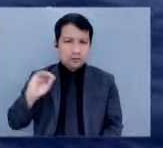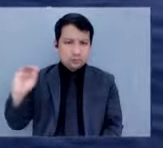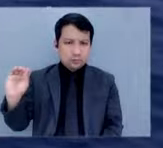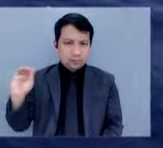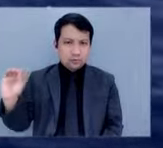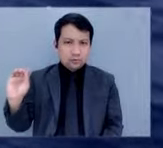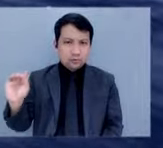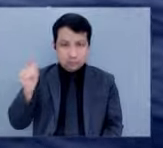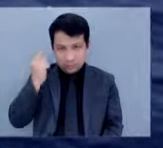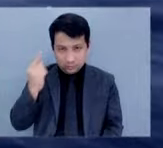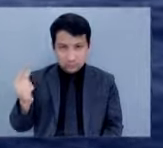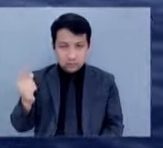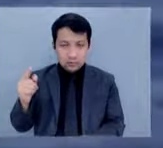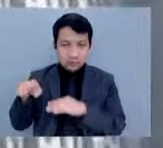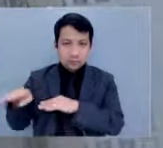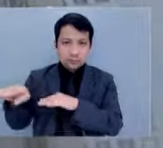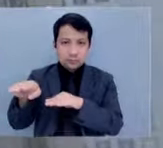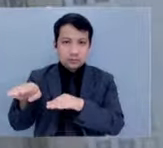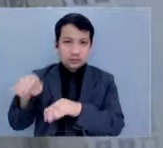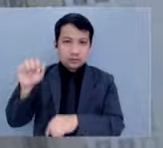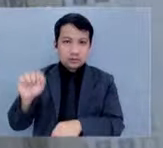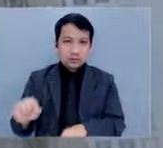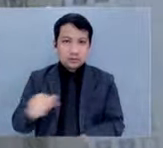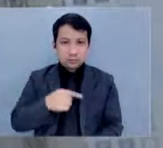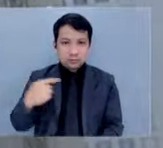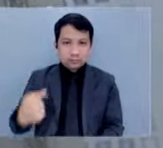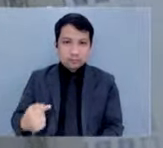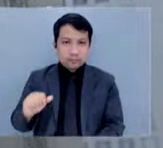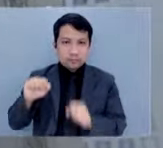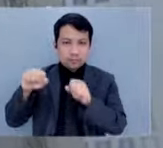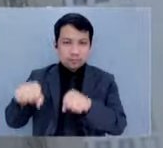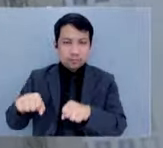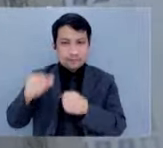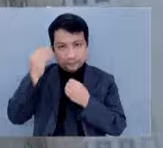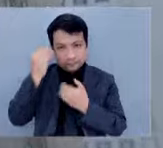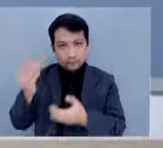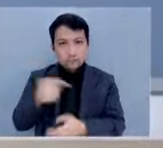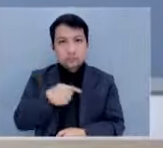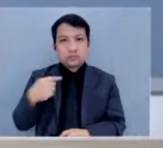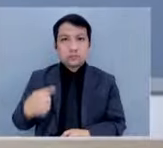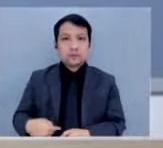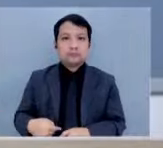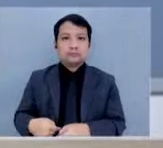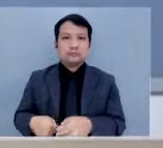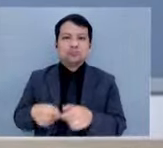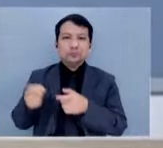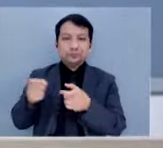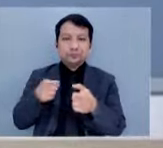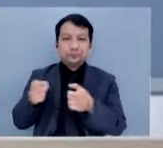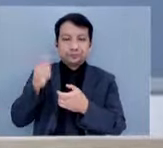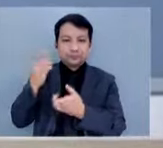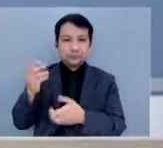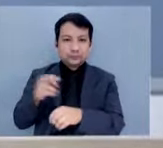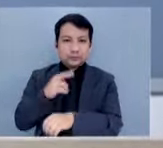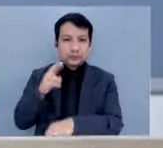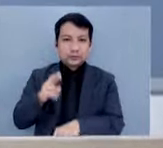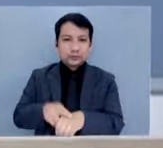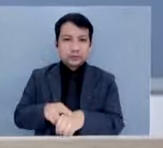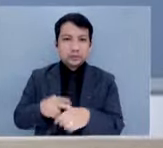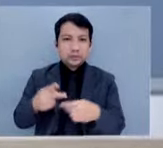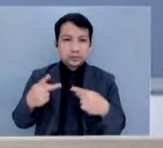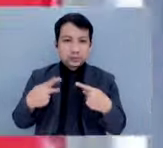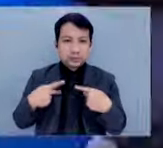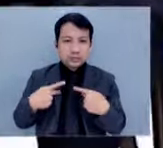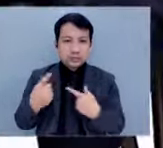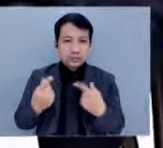combat patrol sa South China Sea. Tila nagparinig pa ang China at sinabing kontrolado nila ang rehiyon kahit may mga aktibidad na